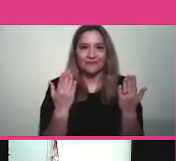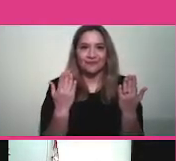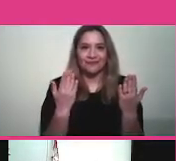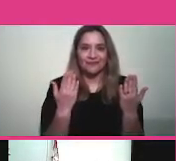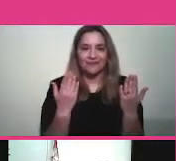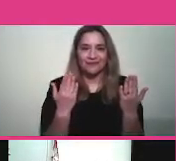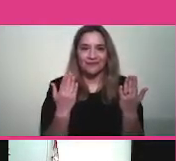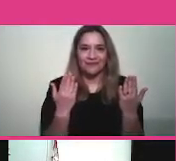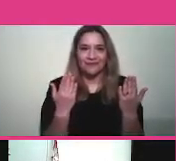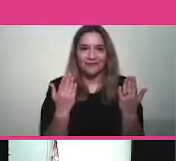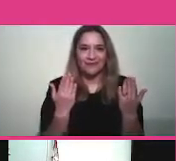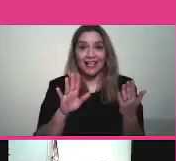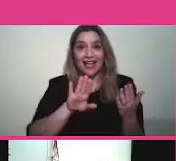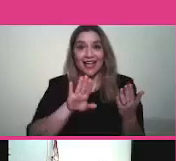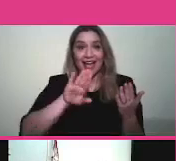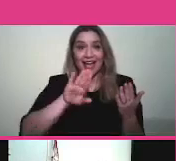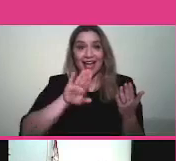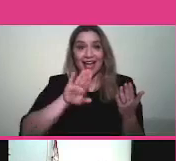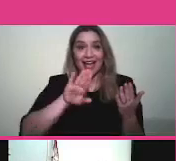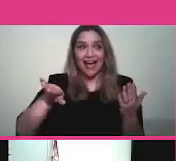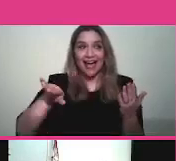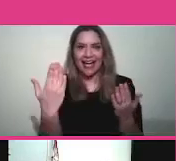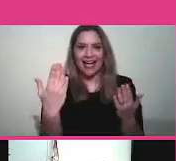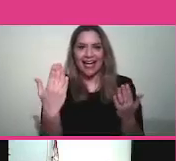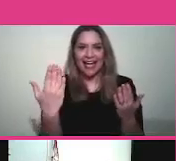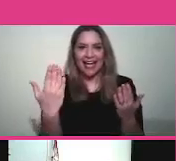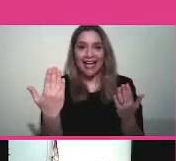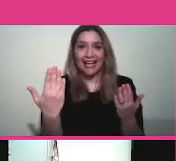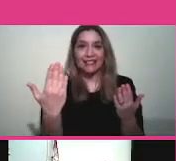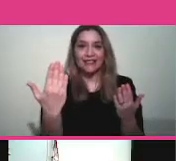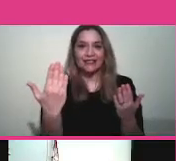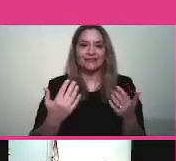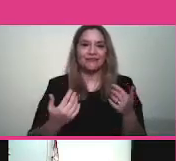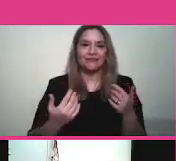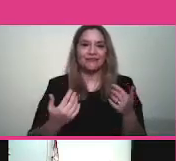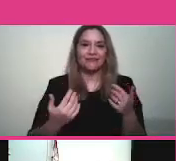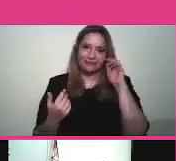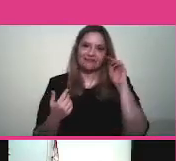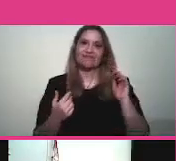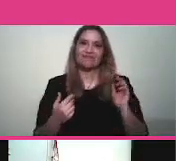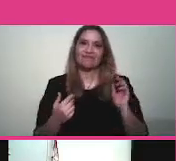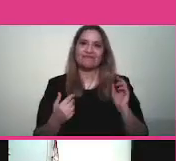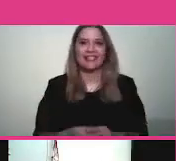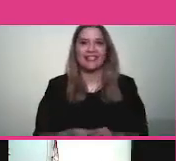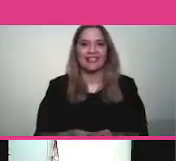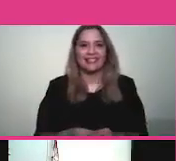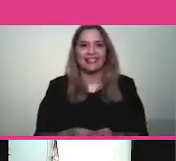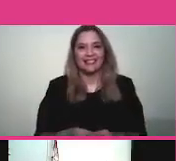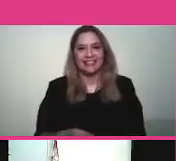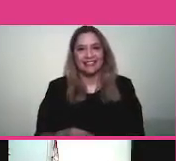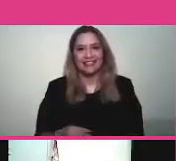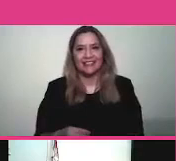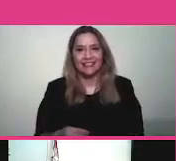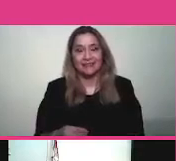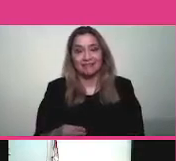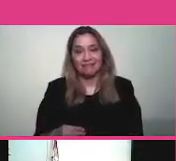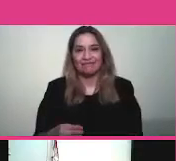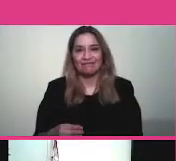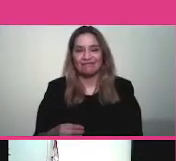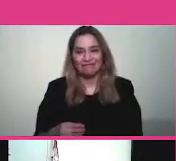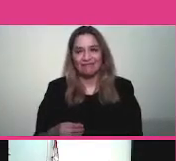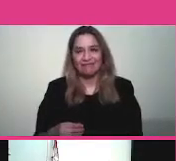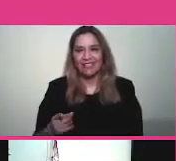Ναι. Αριστερά. Αριστερά. Σωστός. Για να μας τύχει τίποτα άλλο. Θα πείτε άλλο.